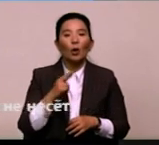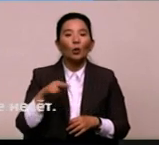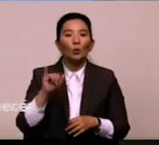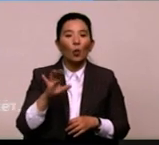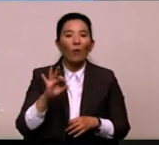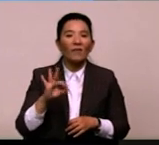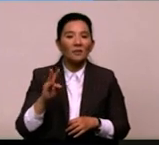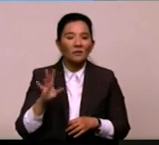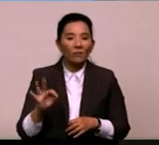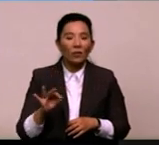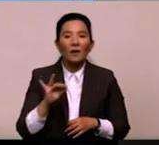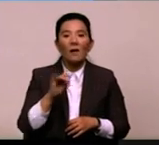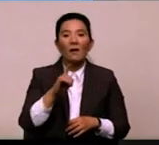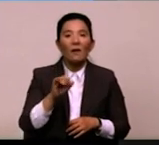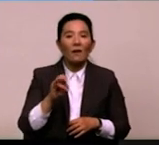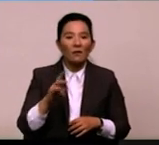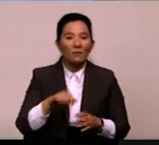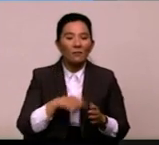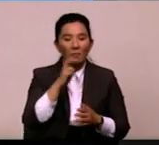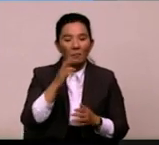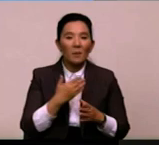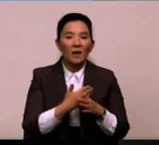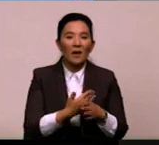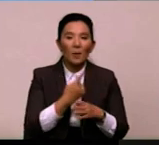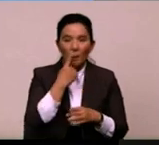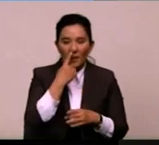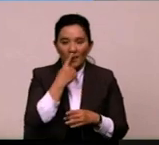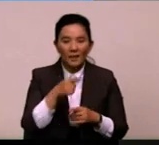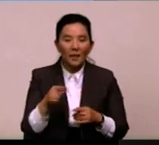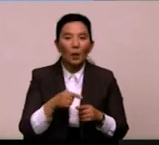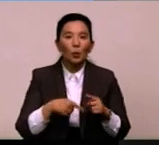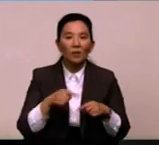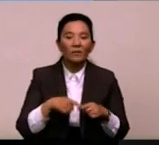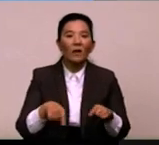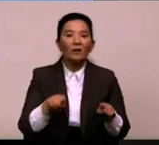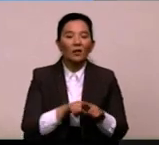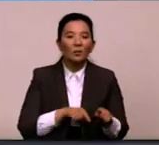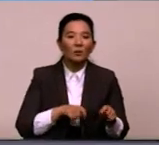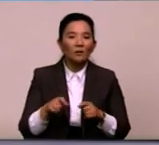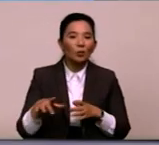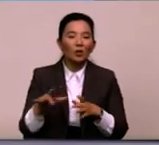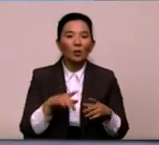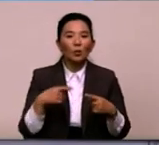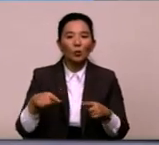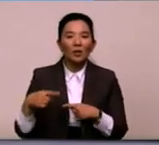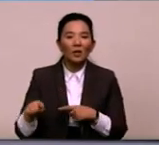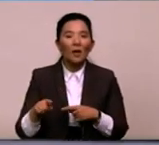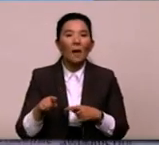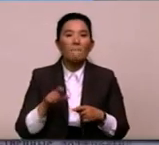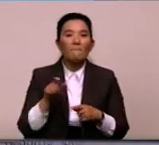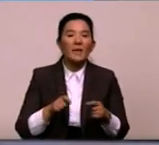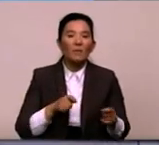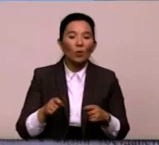духовенство. Хану помогали близкие родственники, а также правящие круги других племен.